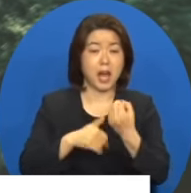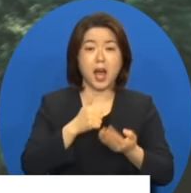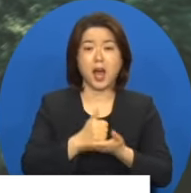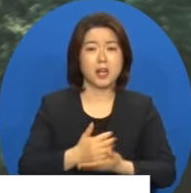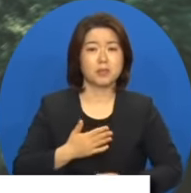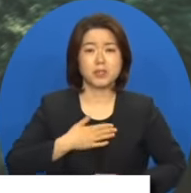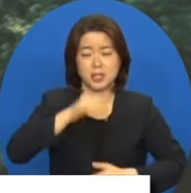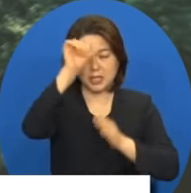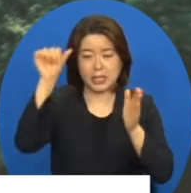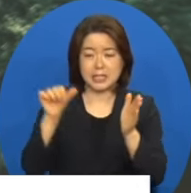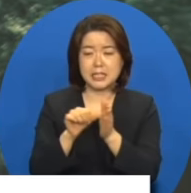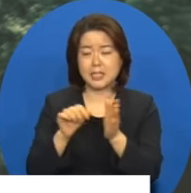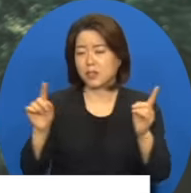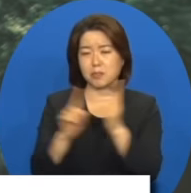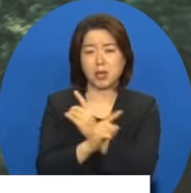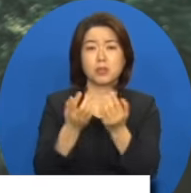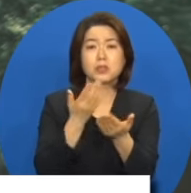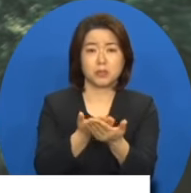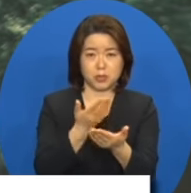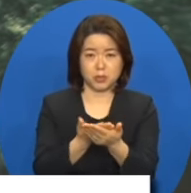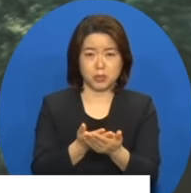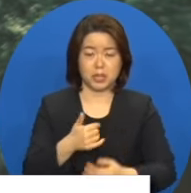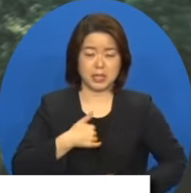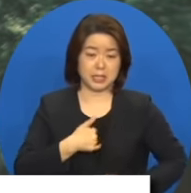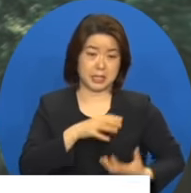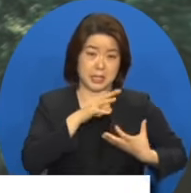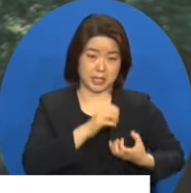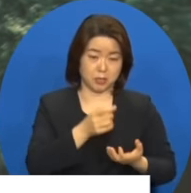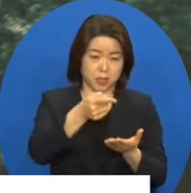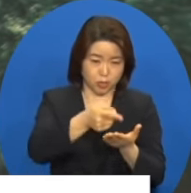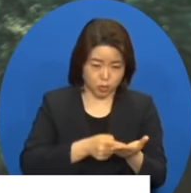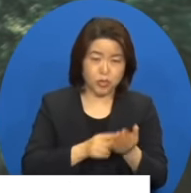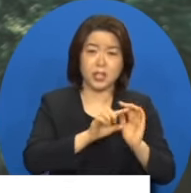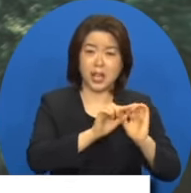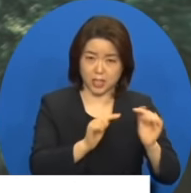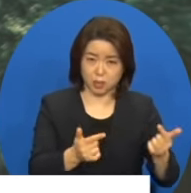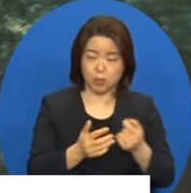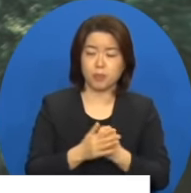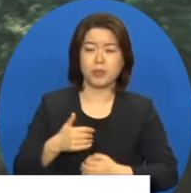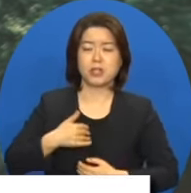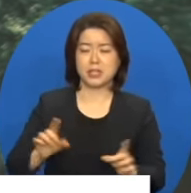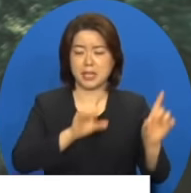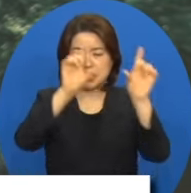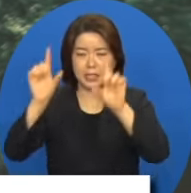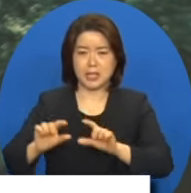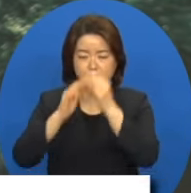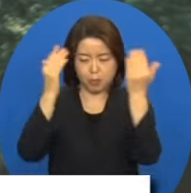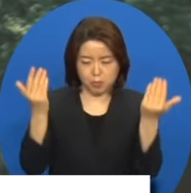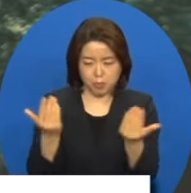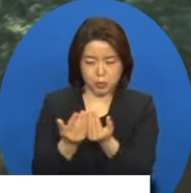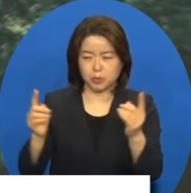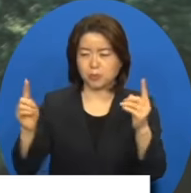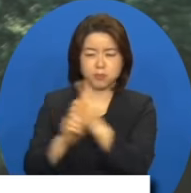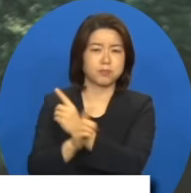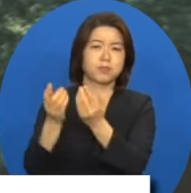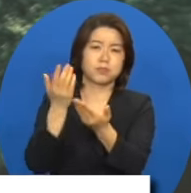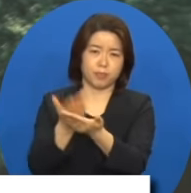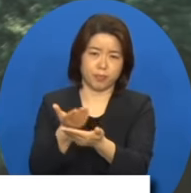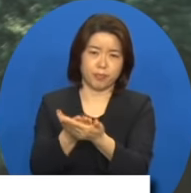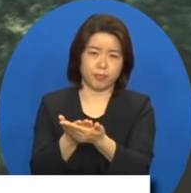인생을 고쳐주십시오. 제 심장을 고쳐주시는 게 아니고 제 삶 전체를 고쳐주십시오.